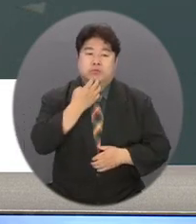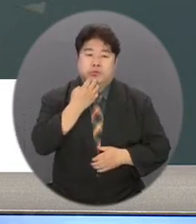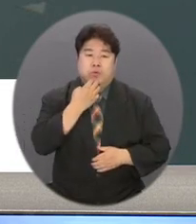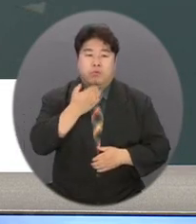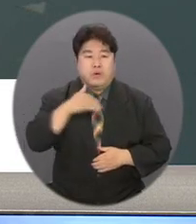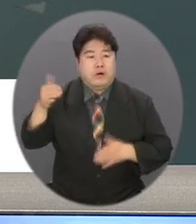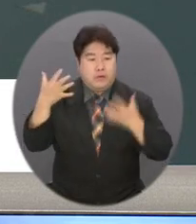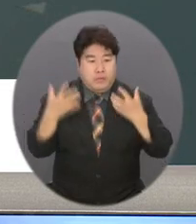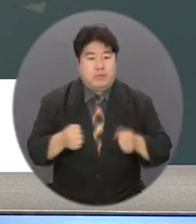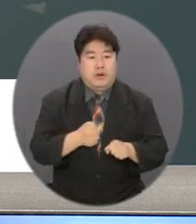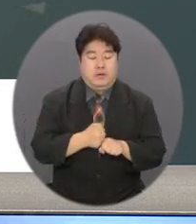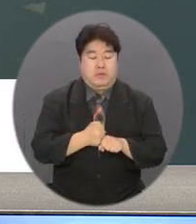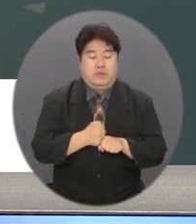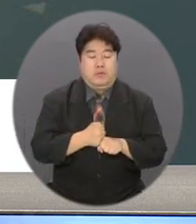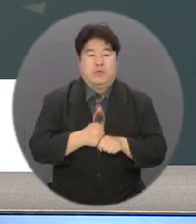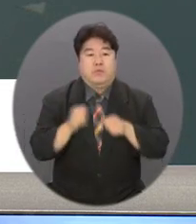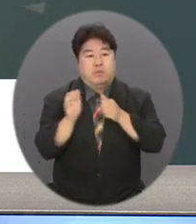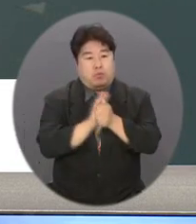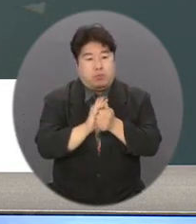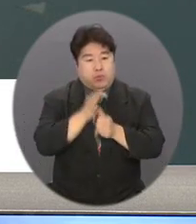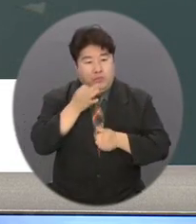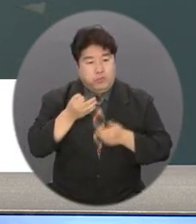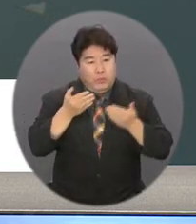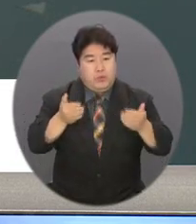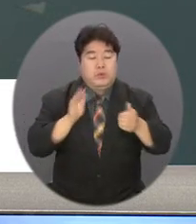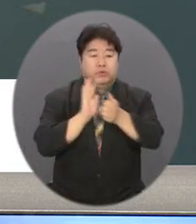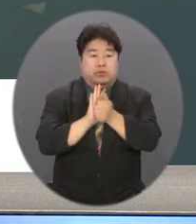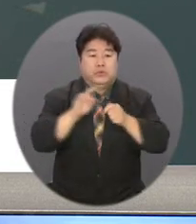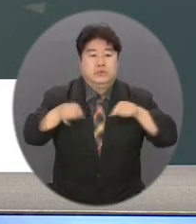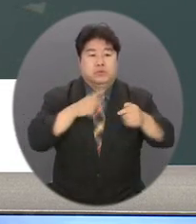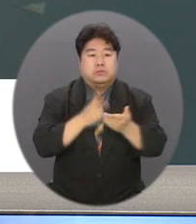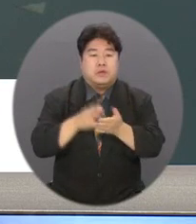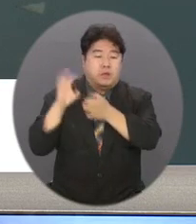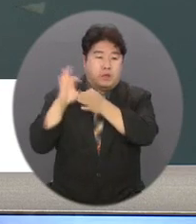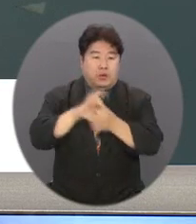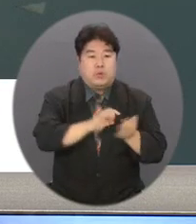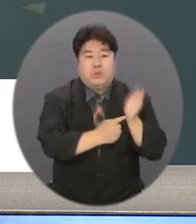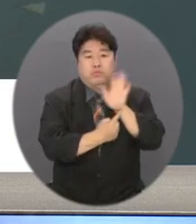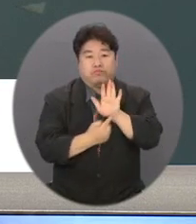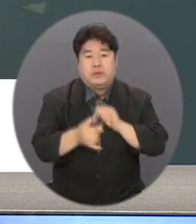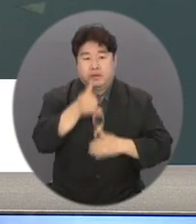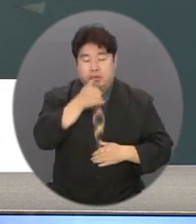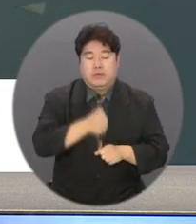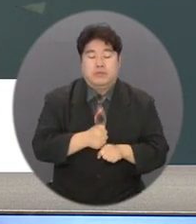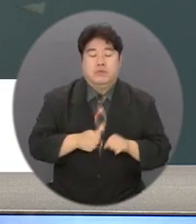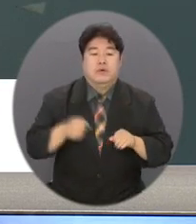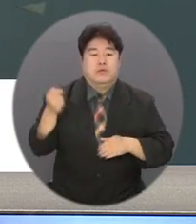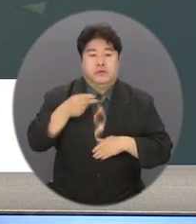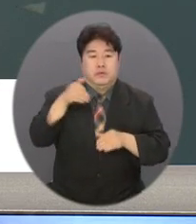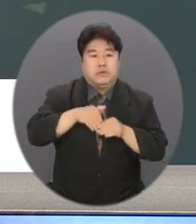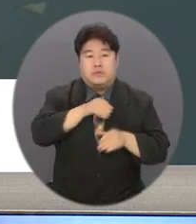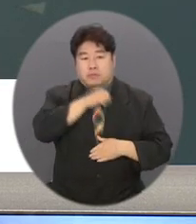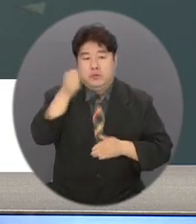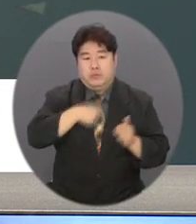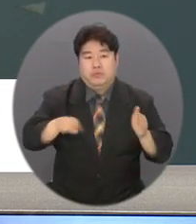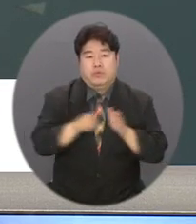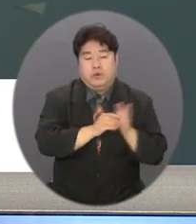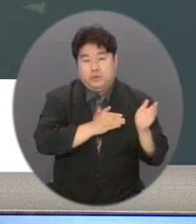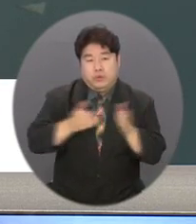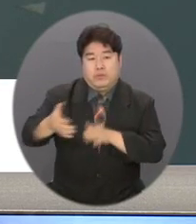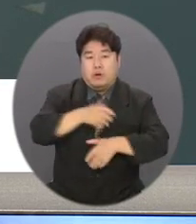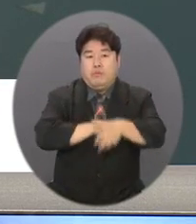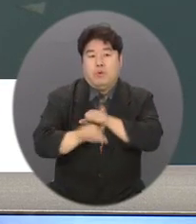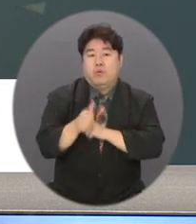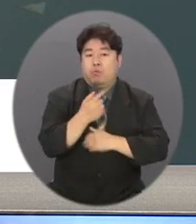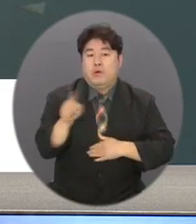잦아졌고 선심성 으로 비칠 수 있는지 원정 책들도 잇달아 내놓고 있는데요 재선을 위한 준비를 본격화 한